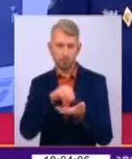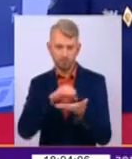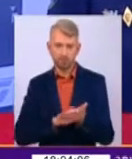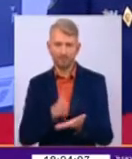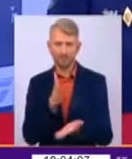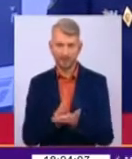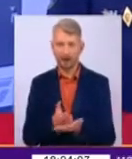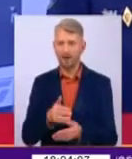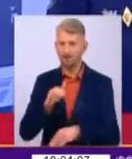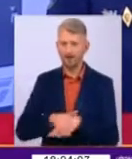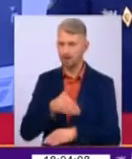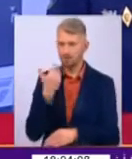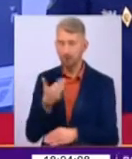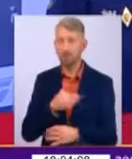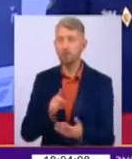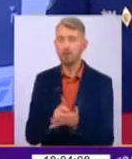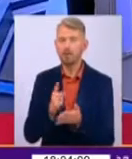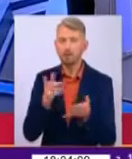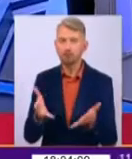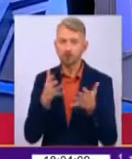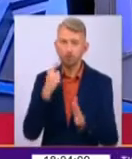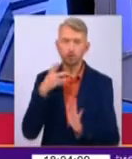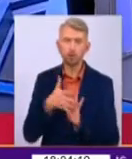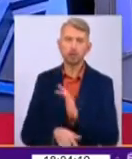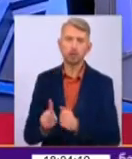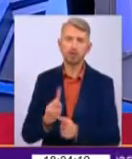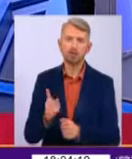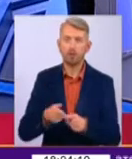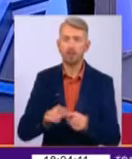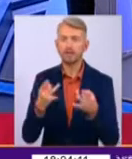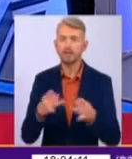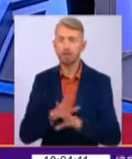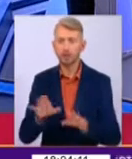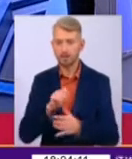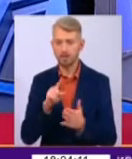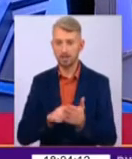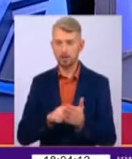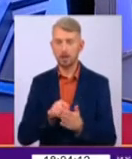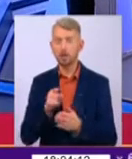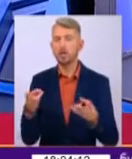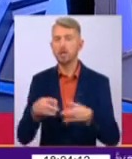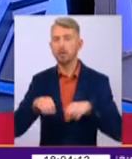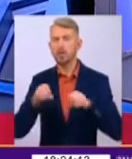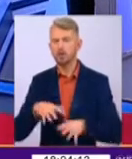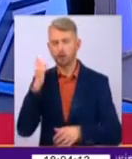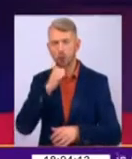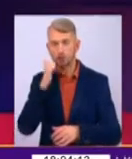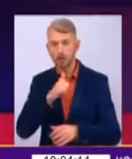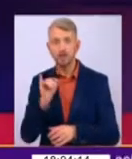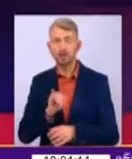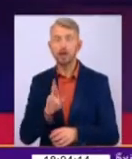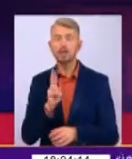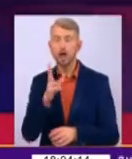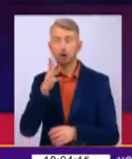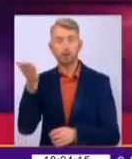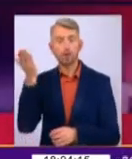Тому ми повинні чітко зрозуміти, що це не просте питання. його треба вирішувати кожен день. І от як